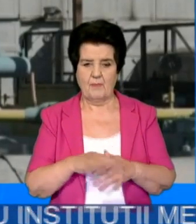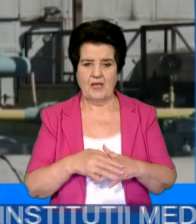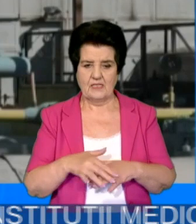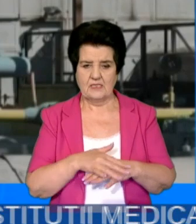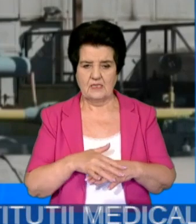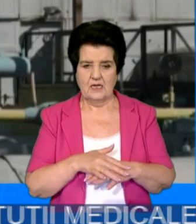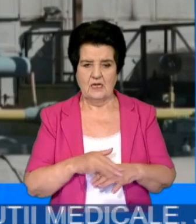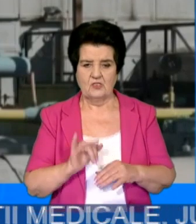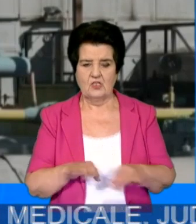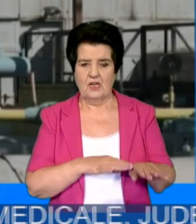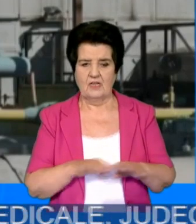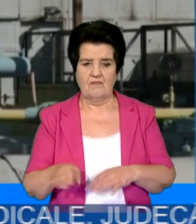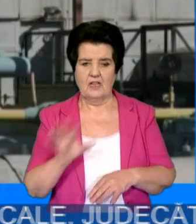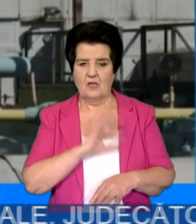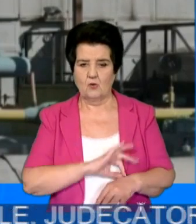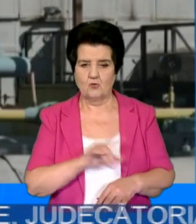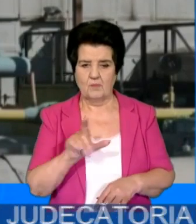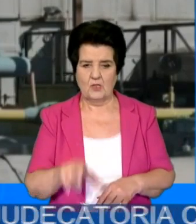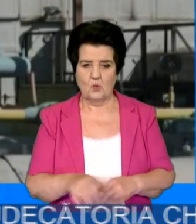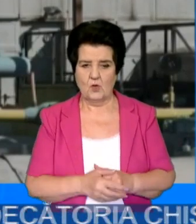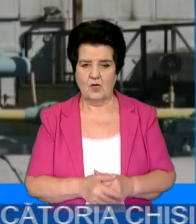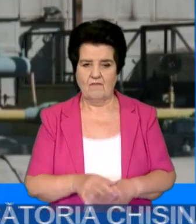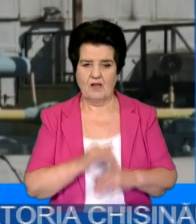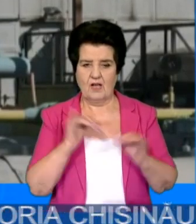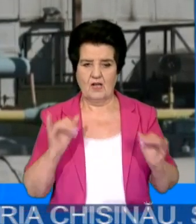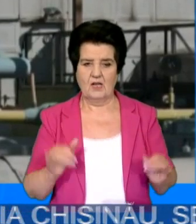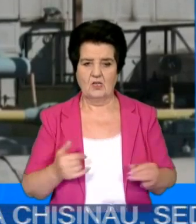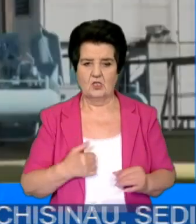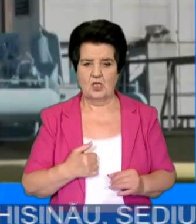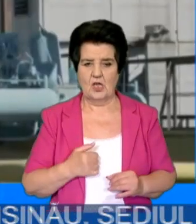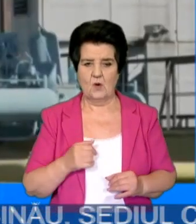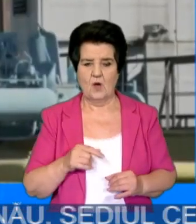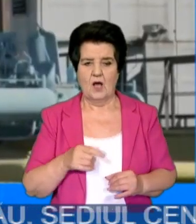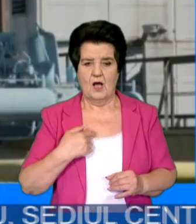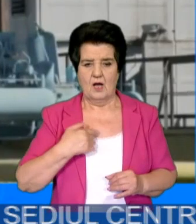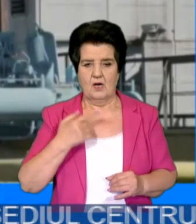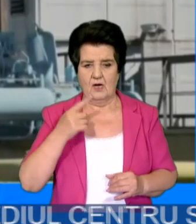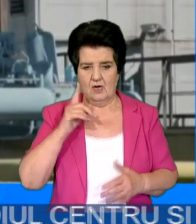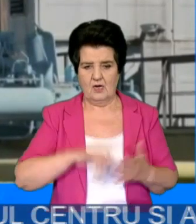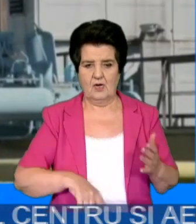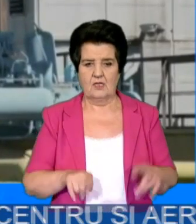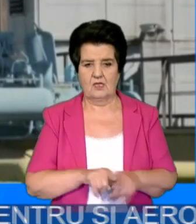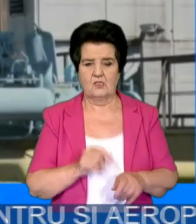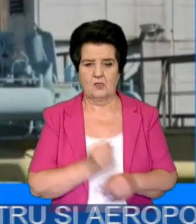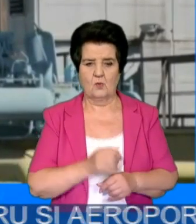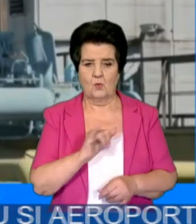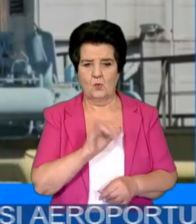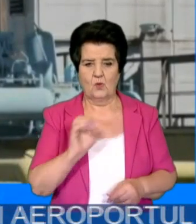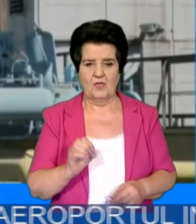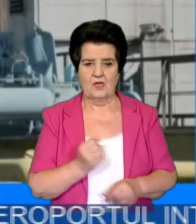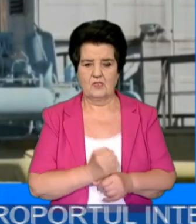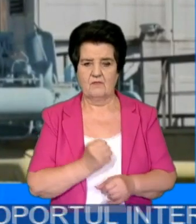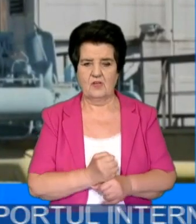și la nivel de consumatori, va crește. Eu cred că asta, același lucru se va întâmpla și în Uniunea Europeană. Ceea ce face